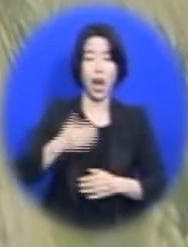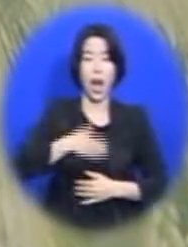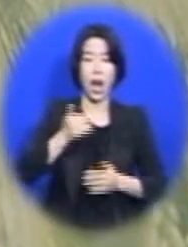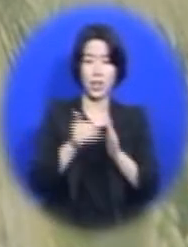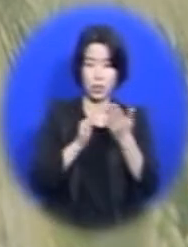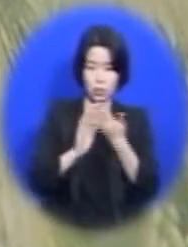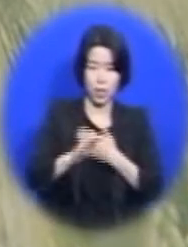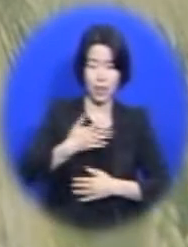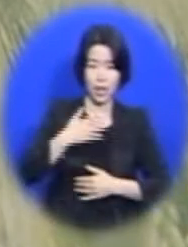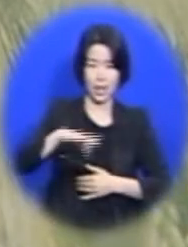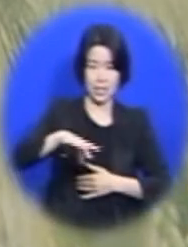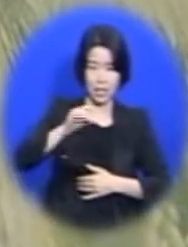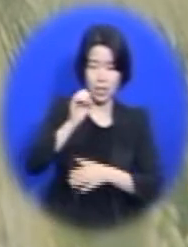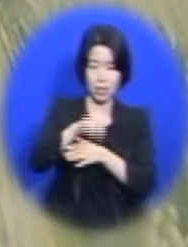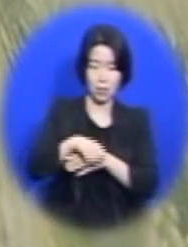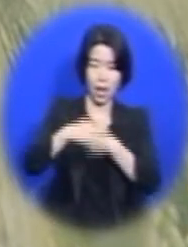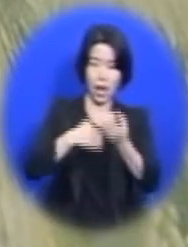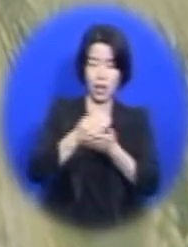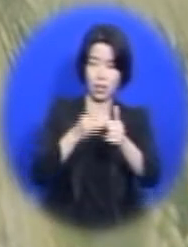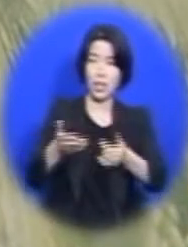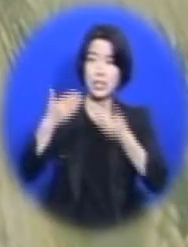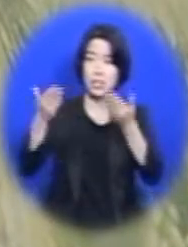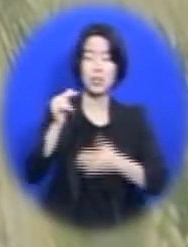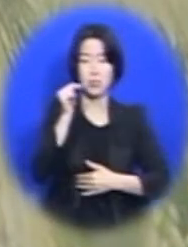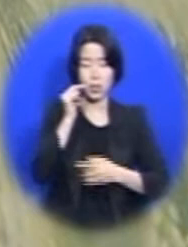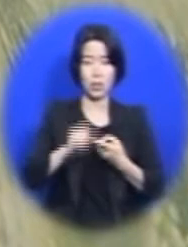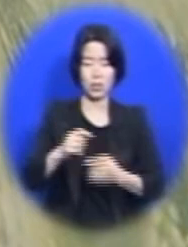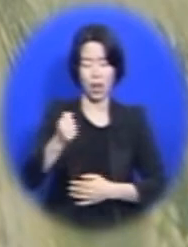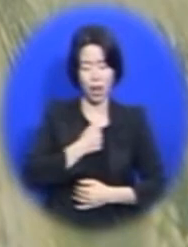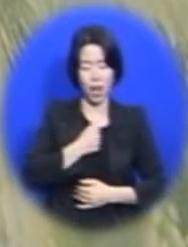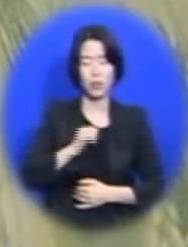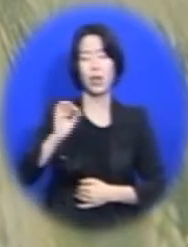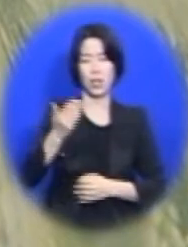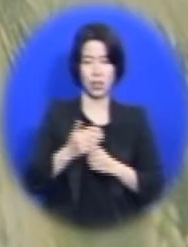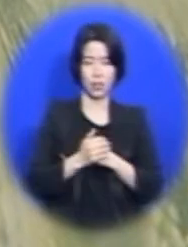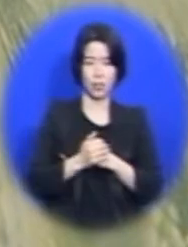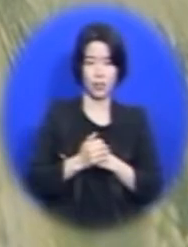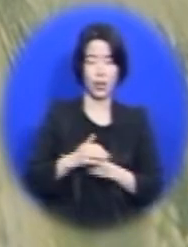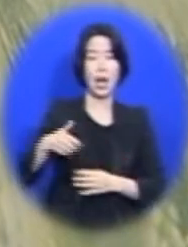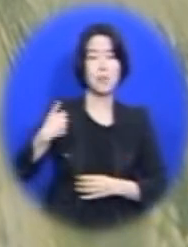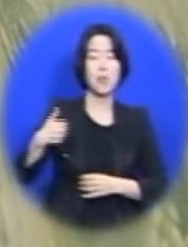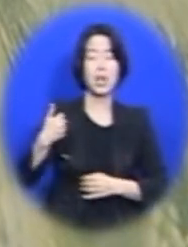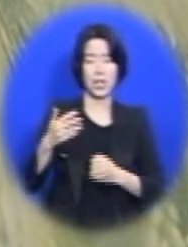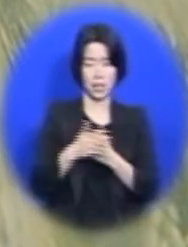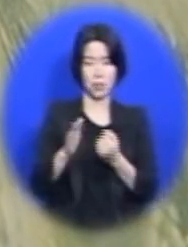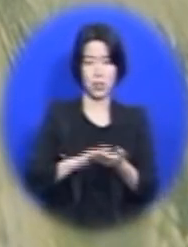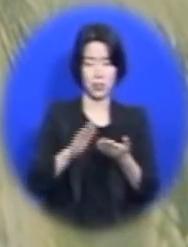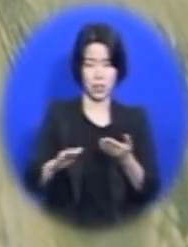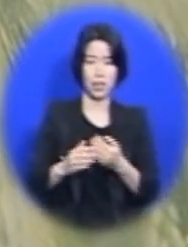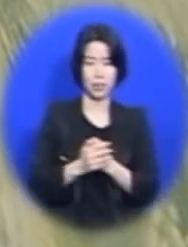첫 열매를 하나님께 드리지 못했던 것에 대해서 너무나도 애통하게 됩니다. 몰라서 그랬던 거거든요.